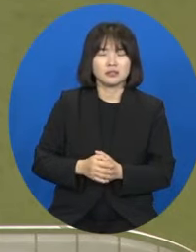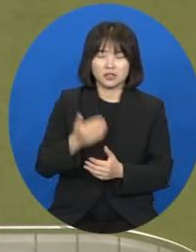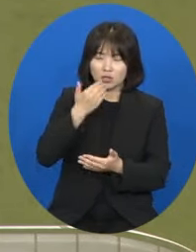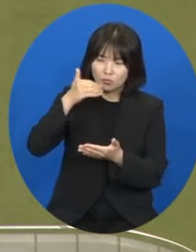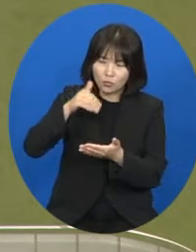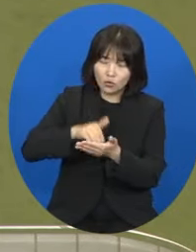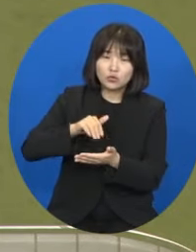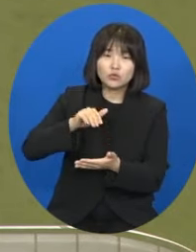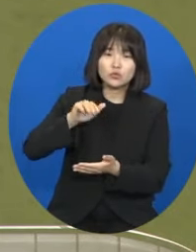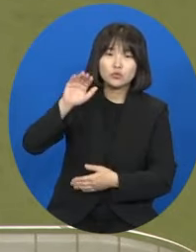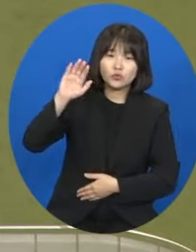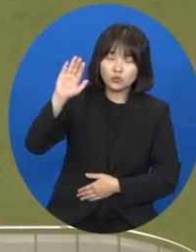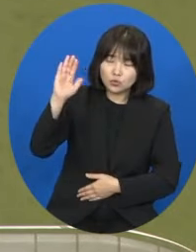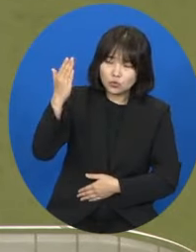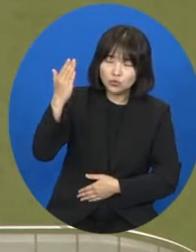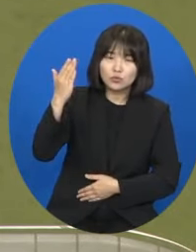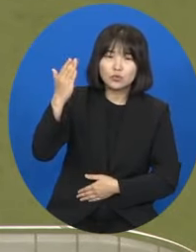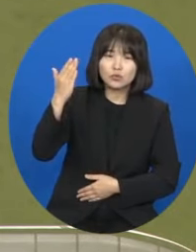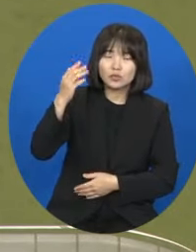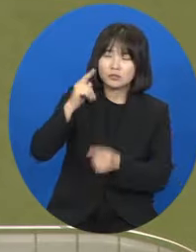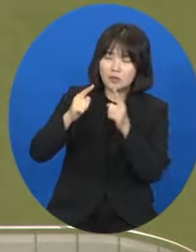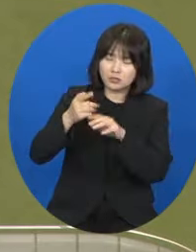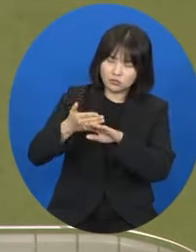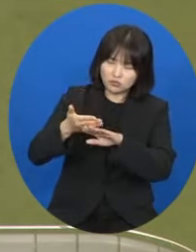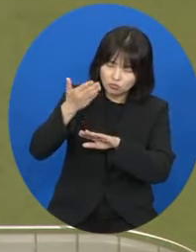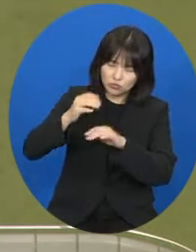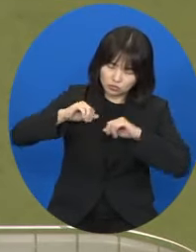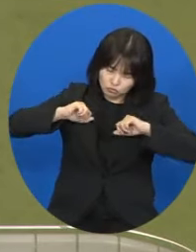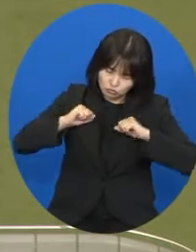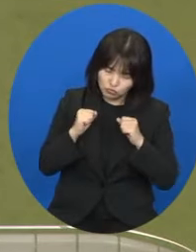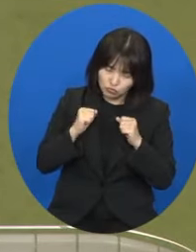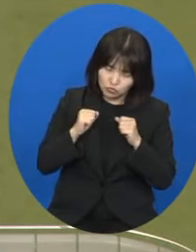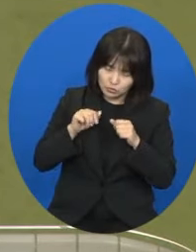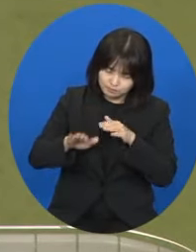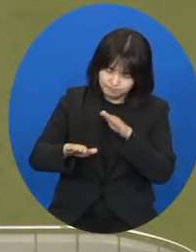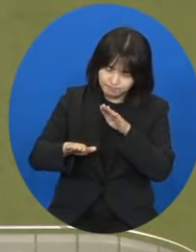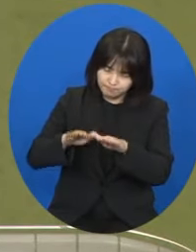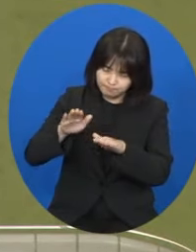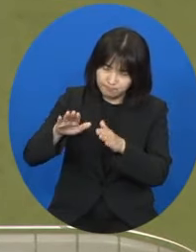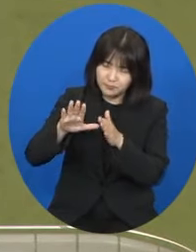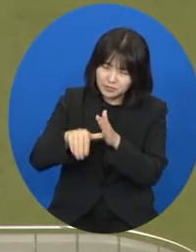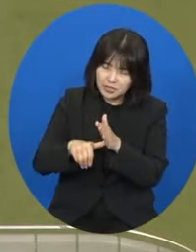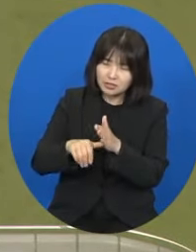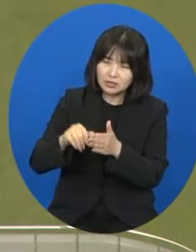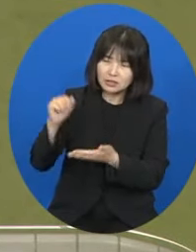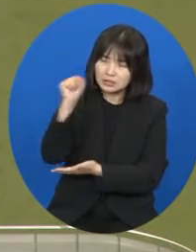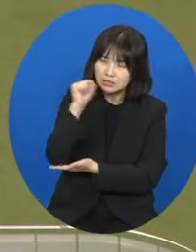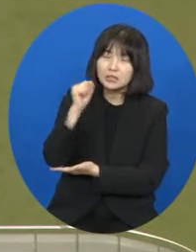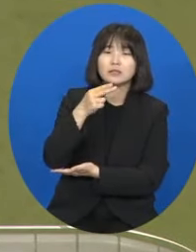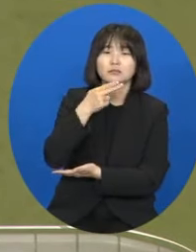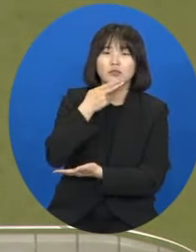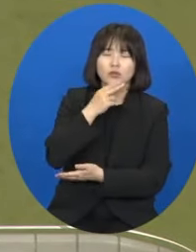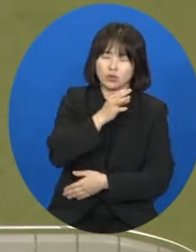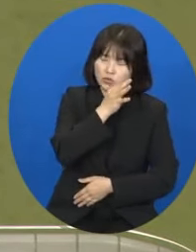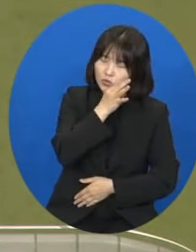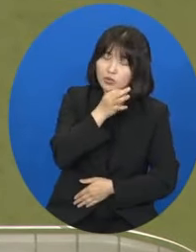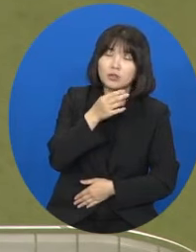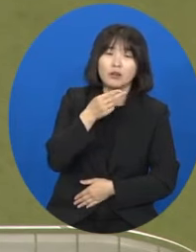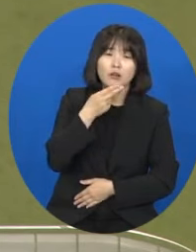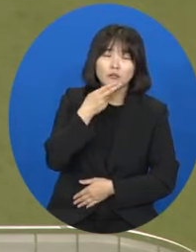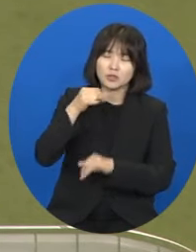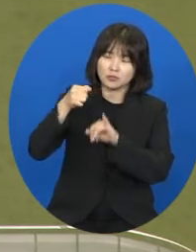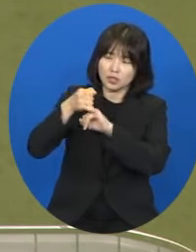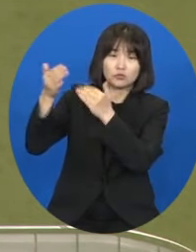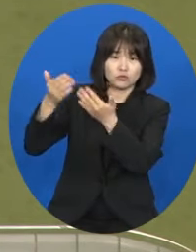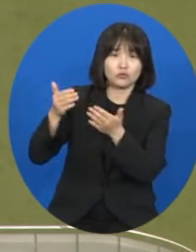대신 그 말씀 위에 순종하며 한 걸음 한 걸음 나아갈 때 흔들리지 않냐고, 다시는 수치를 당하지 않은 약속을